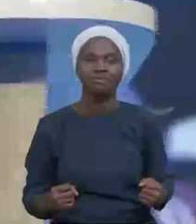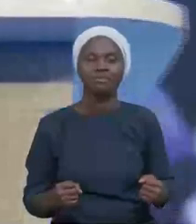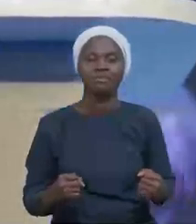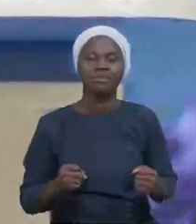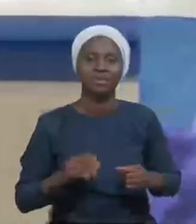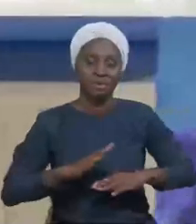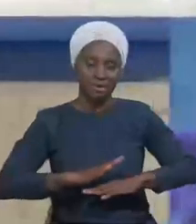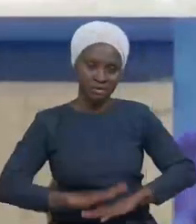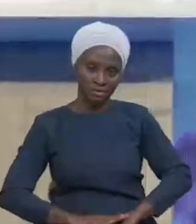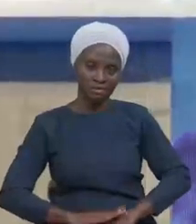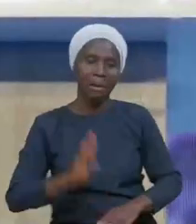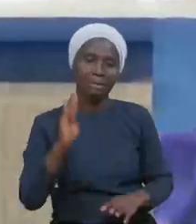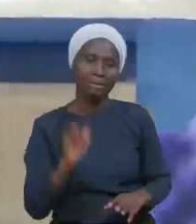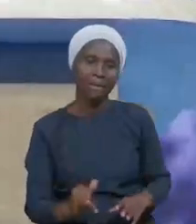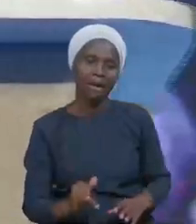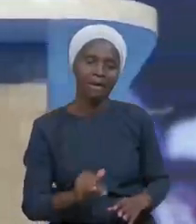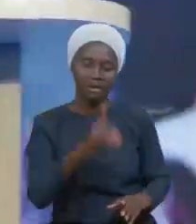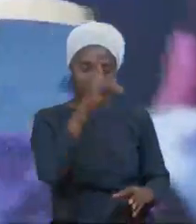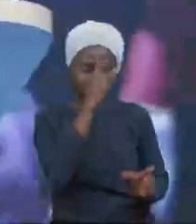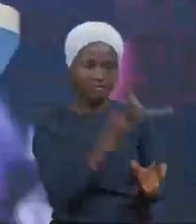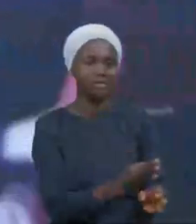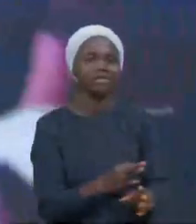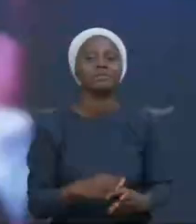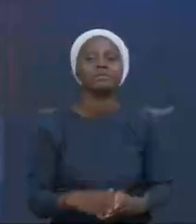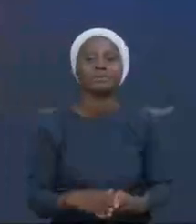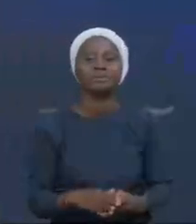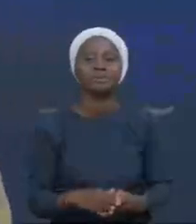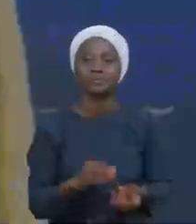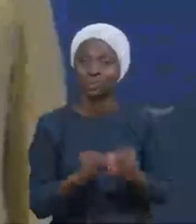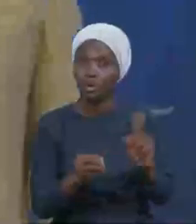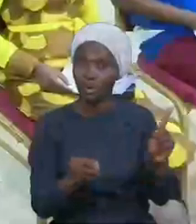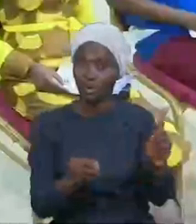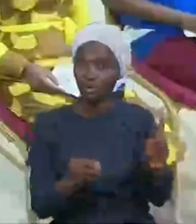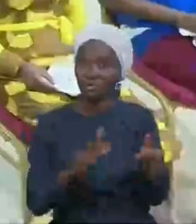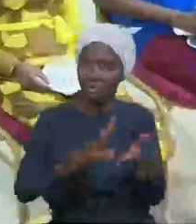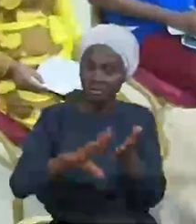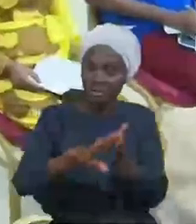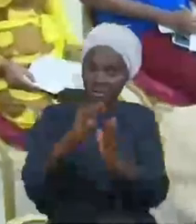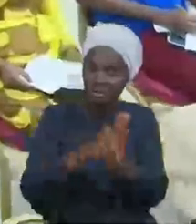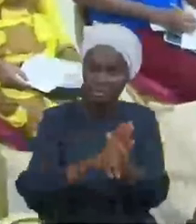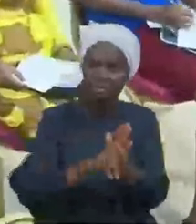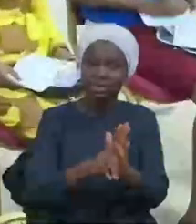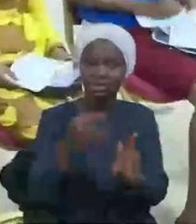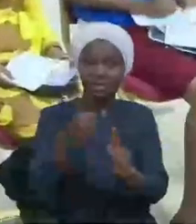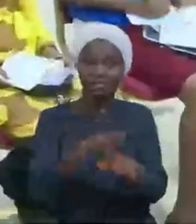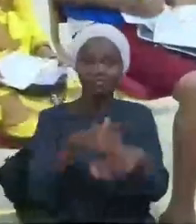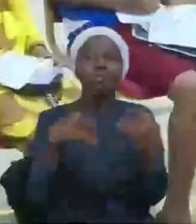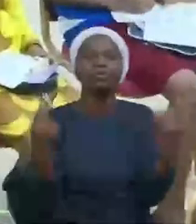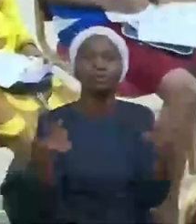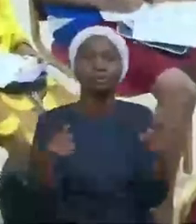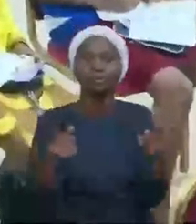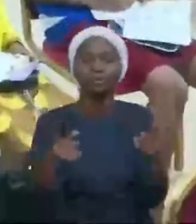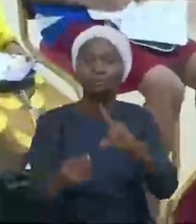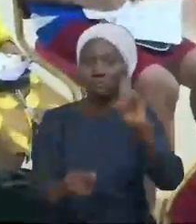Le pardon de tous les péchés. Combien de péchés Dieu va-t-il pardonner? Combien de tes péchés